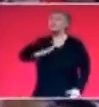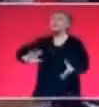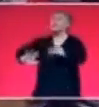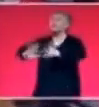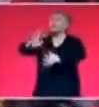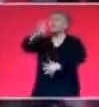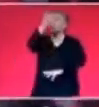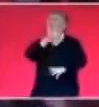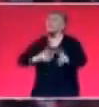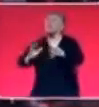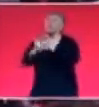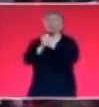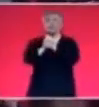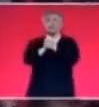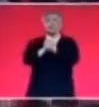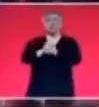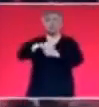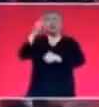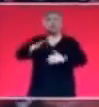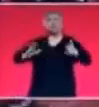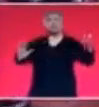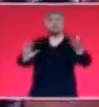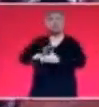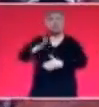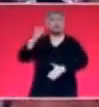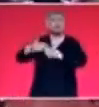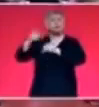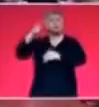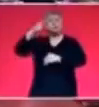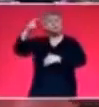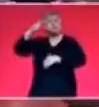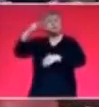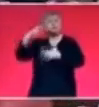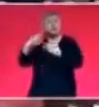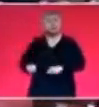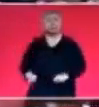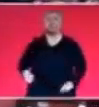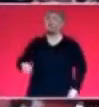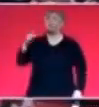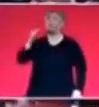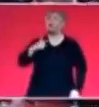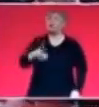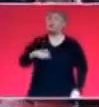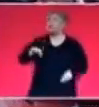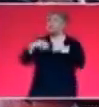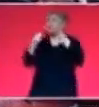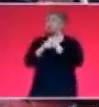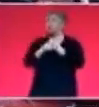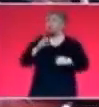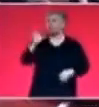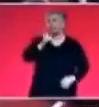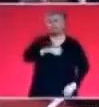απέναντι στην οπισθοδρόμηση, απέναντι στο λαϊκισμό, απέναντι στον αναχρονισμό, απέναντι σε ό,τι